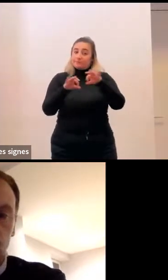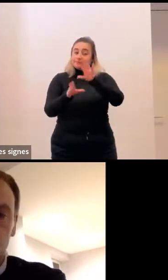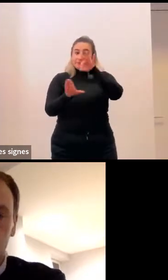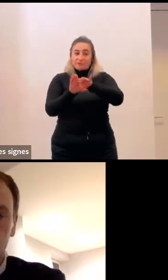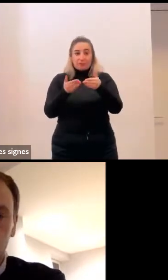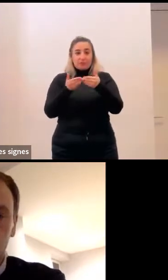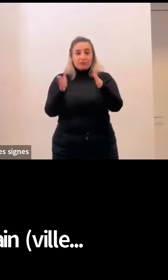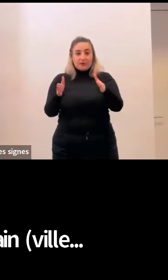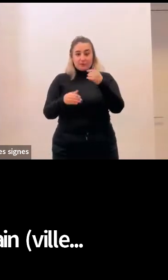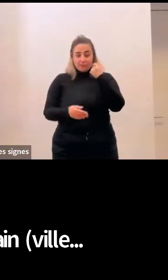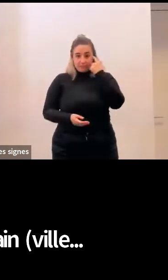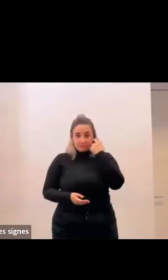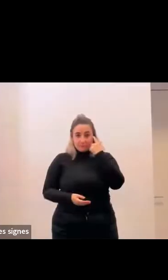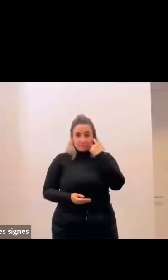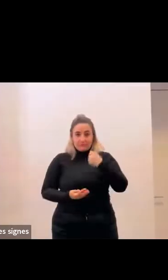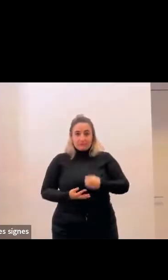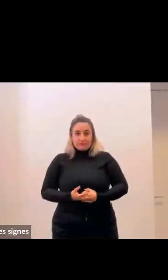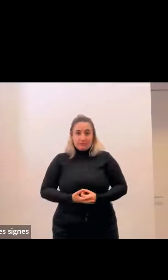scrutin est ouvert.